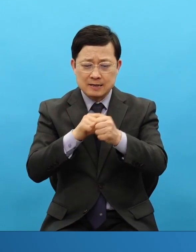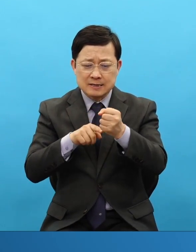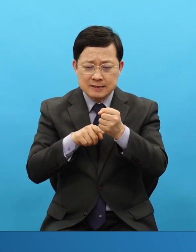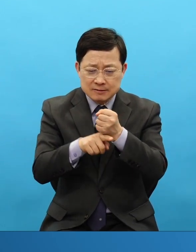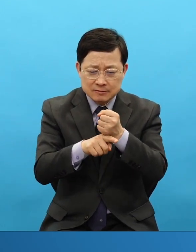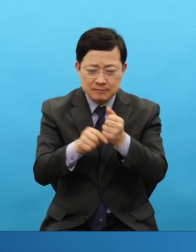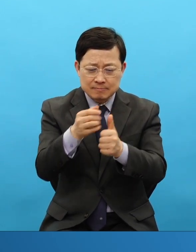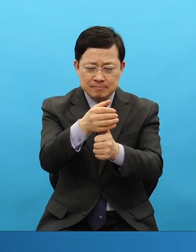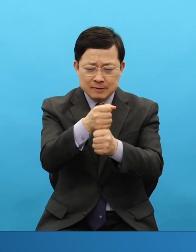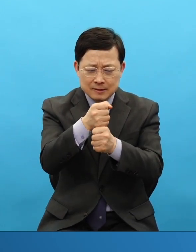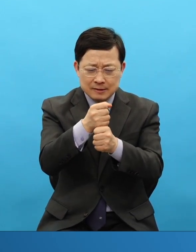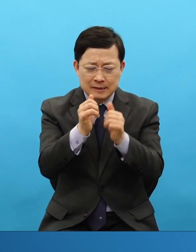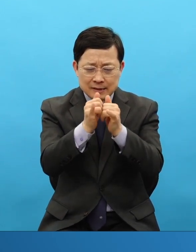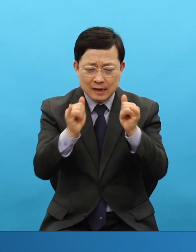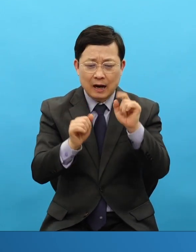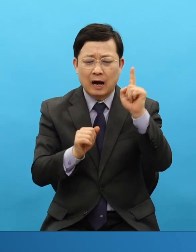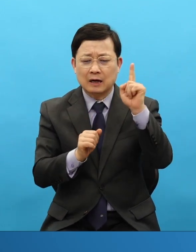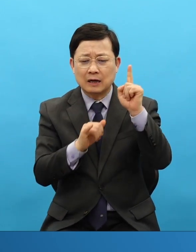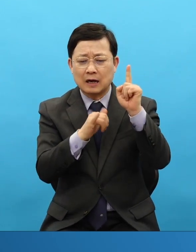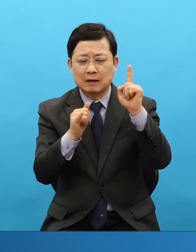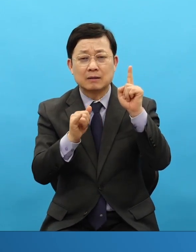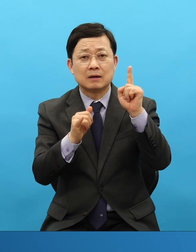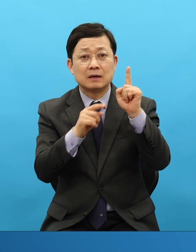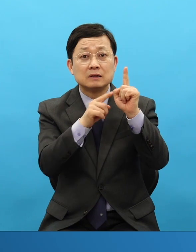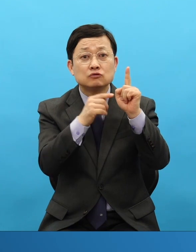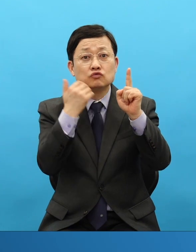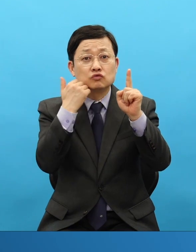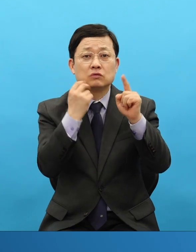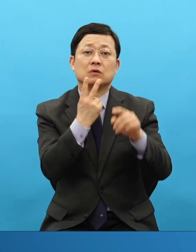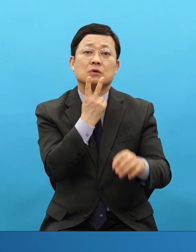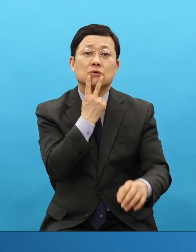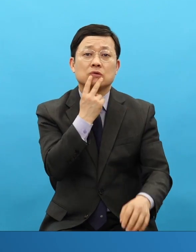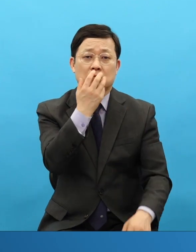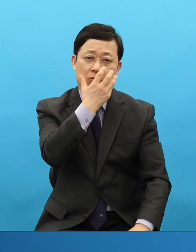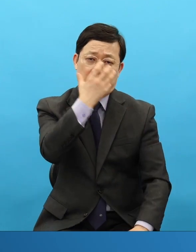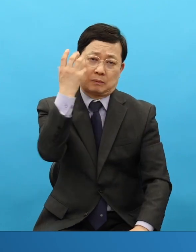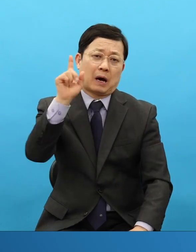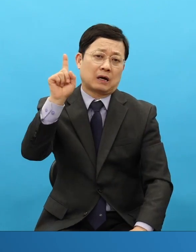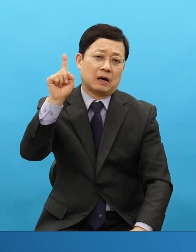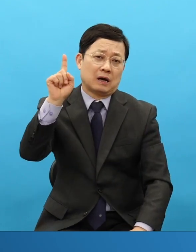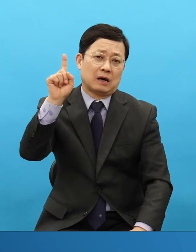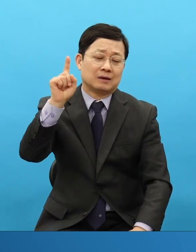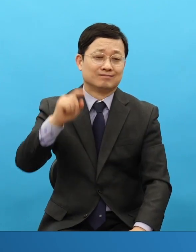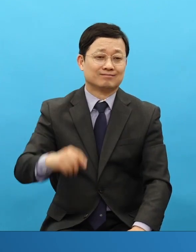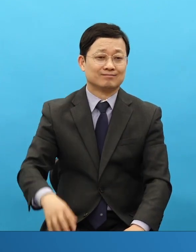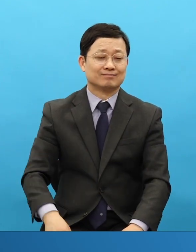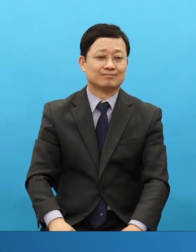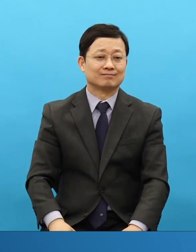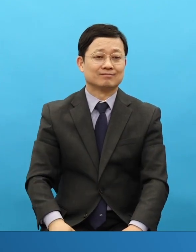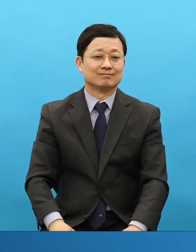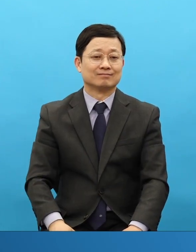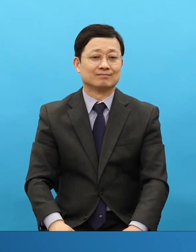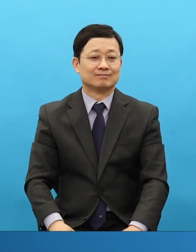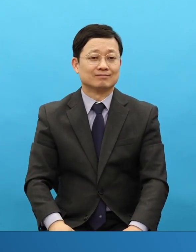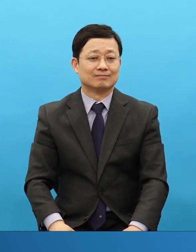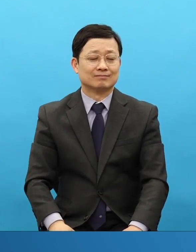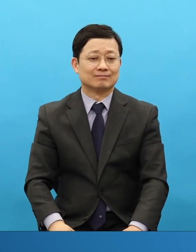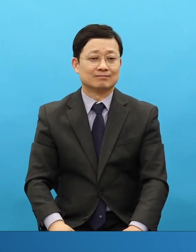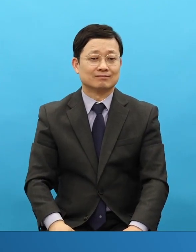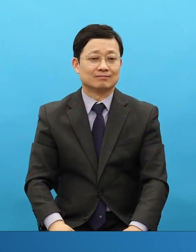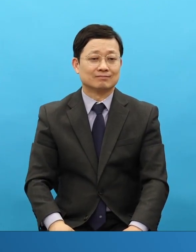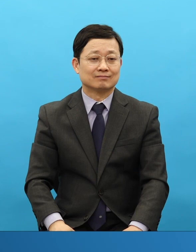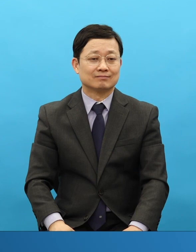한 명밖에 없었는데 그 사람이 요셉이에요. There's only one person who realized that evangelism missions must take place, that he must relay the gospel, and that